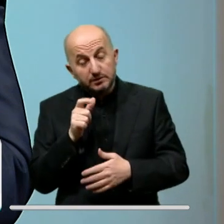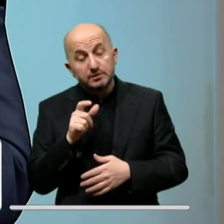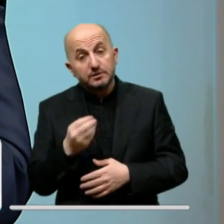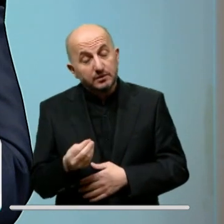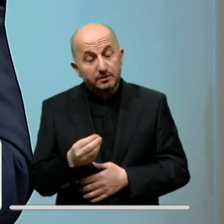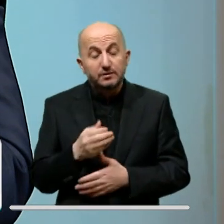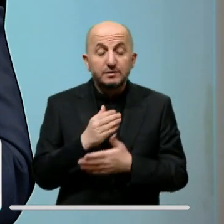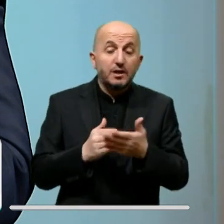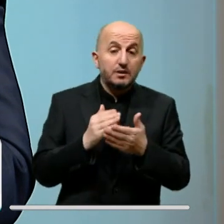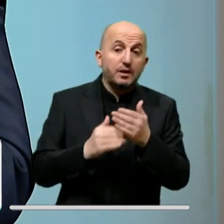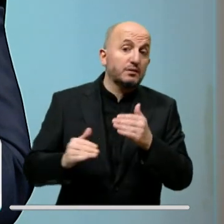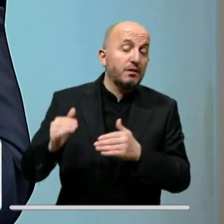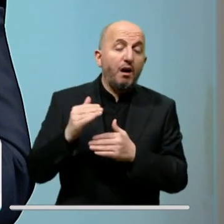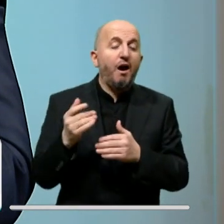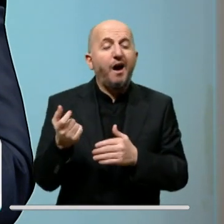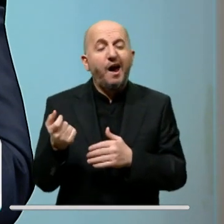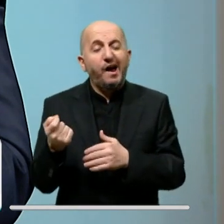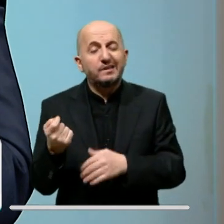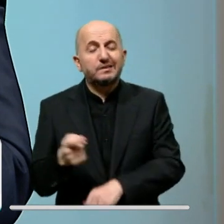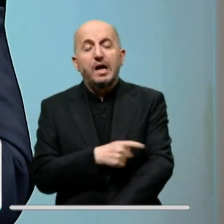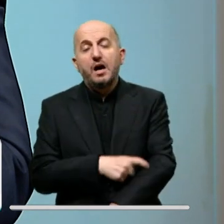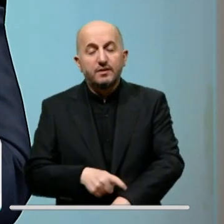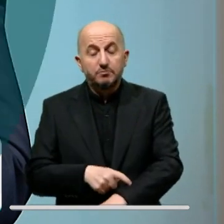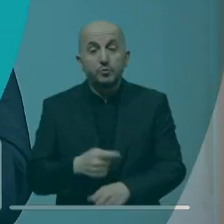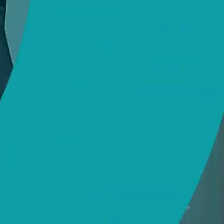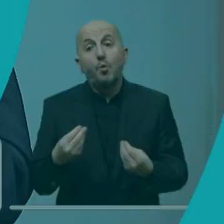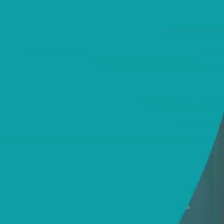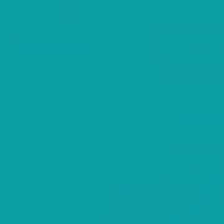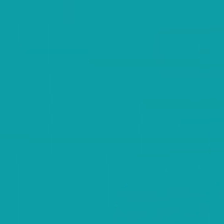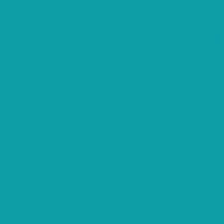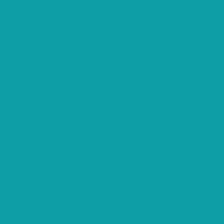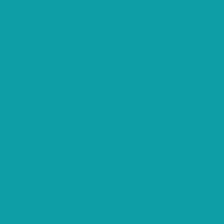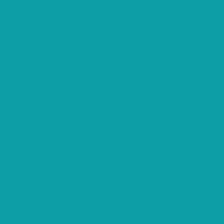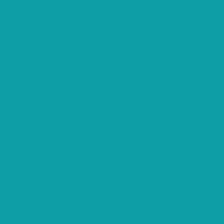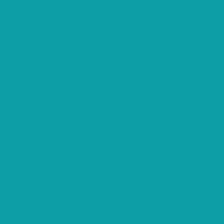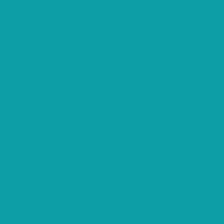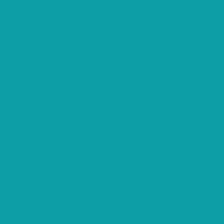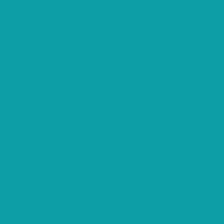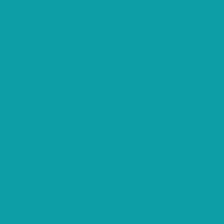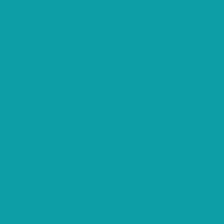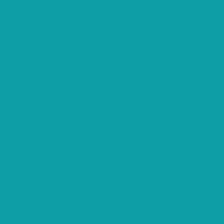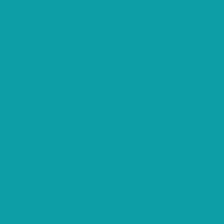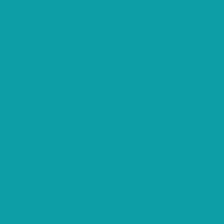Eee yarıdan daha az bir kısmı haram olduğu zaman bu kişinin ikramları kabul